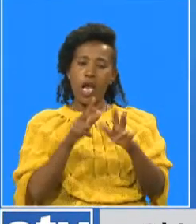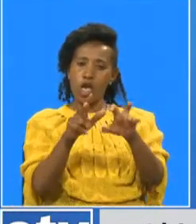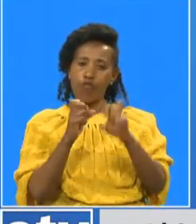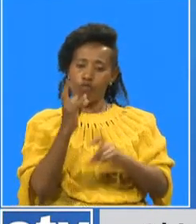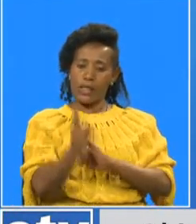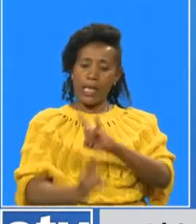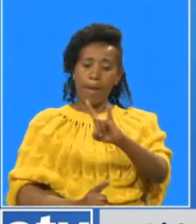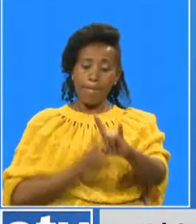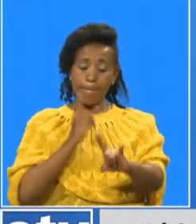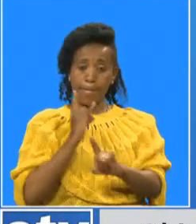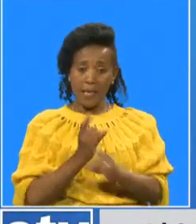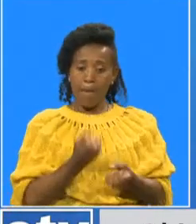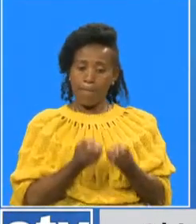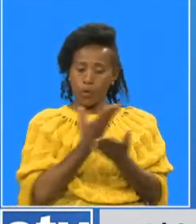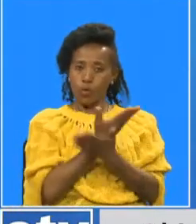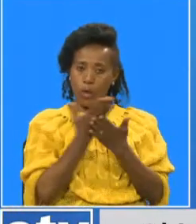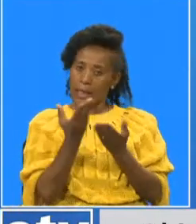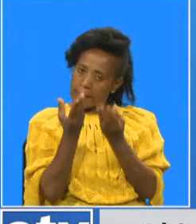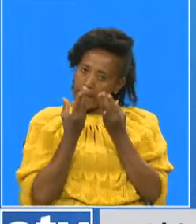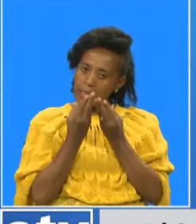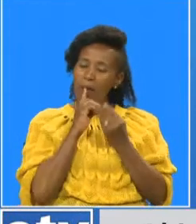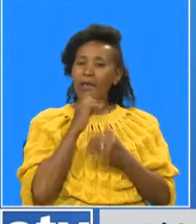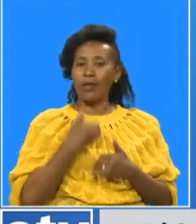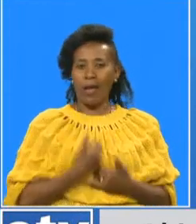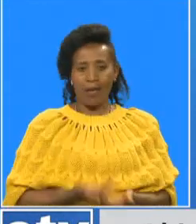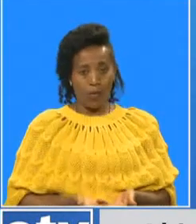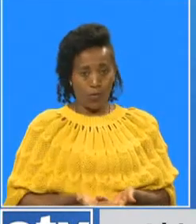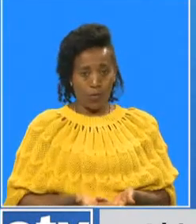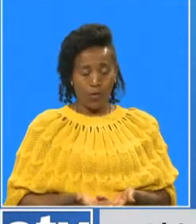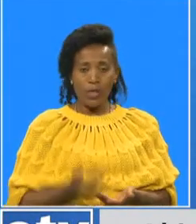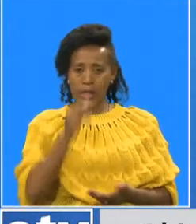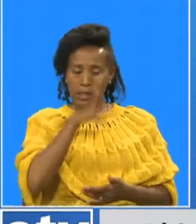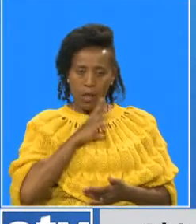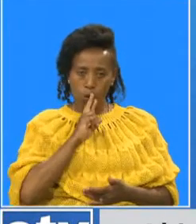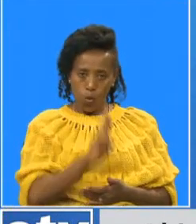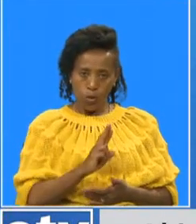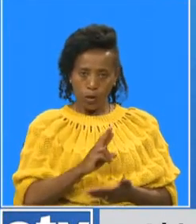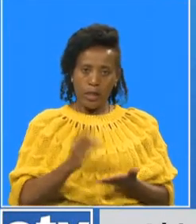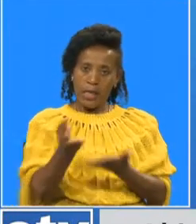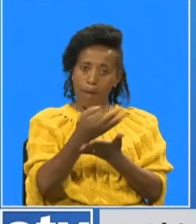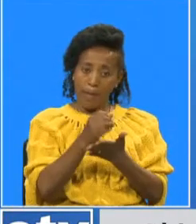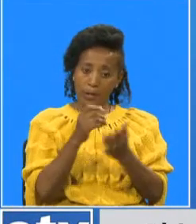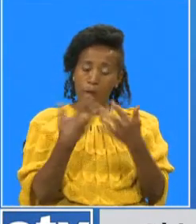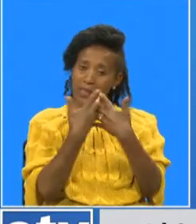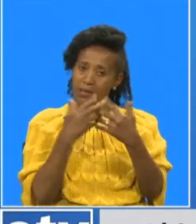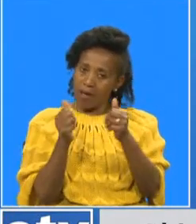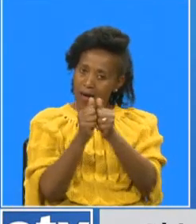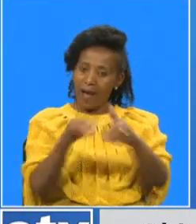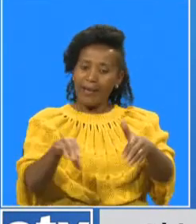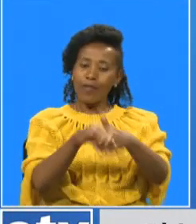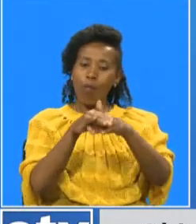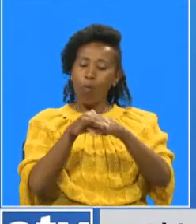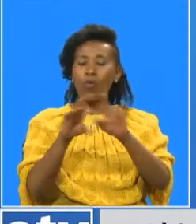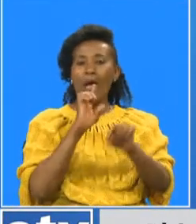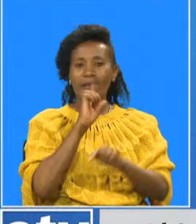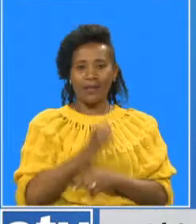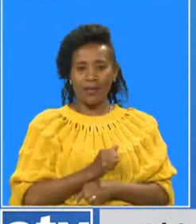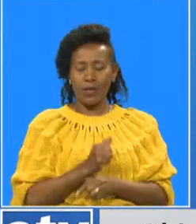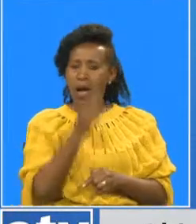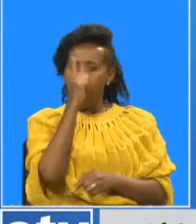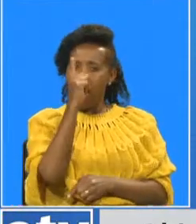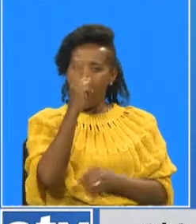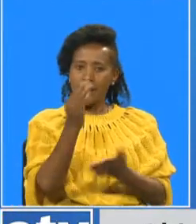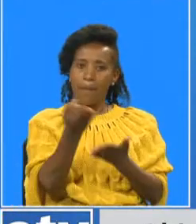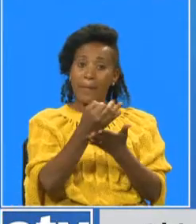ዘመን ብዙ ነገሮችን እያስተማረ ነው ያለው። ሰዎች ከማምረቻ መሳሪያዎች ጋር እንዲተዋወቁ እያደረገ ነው ያለው።